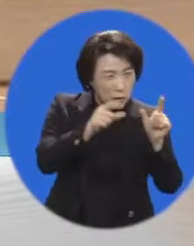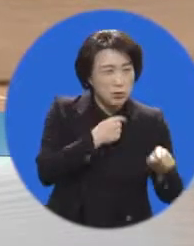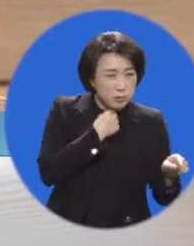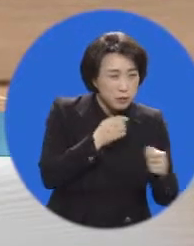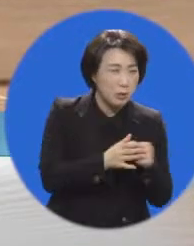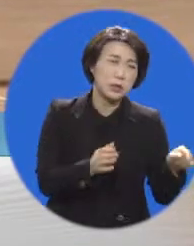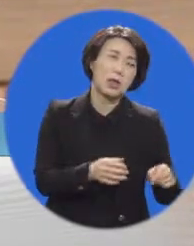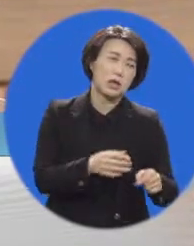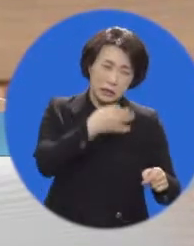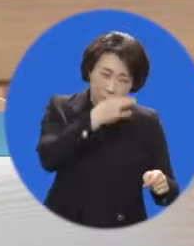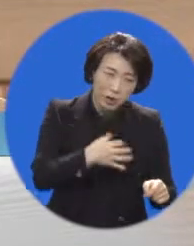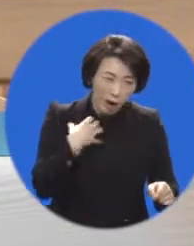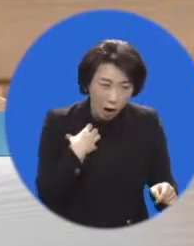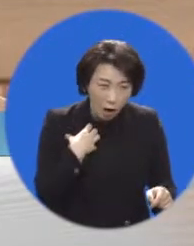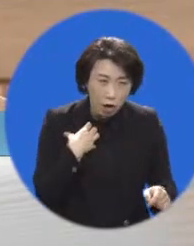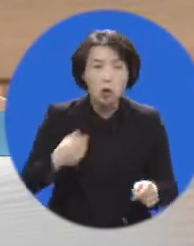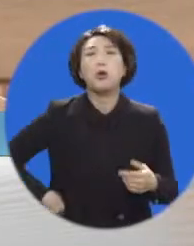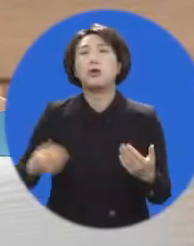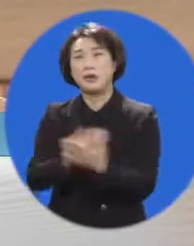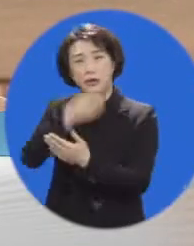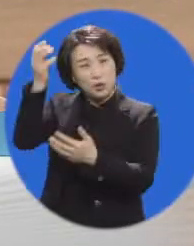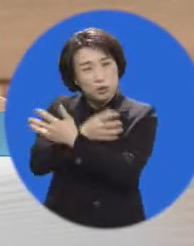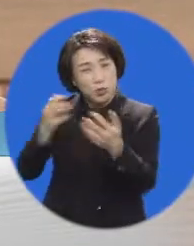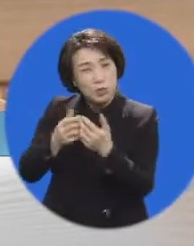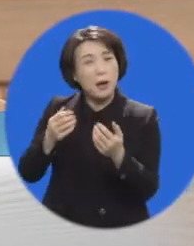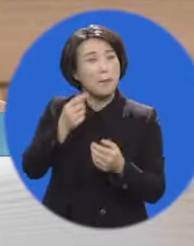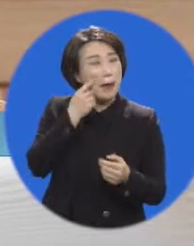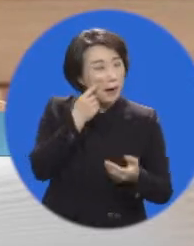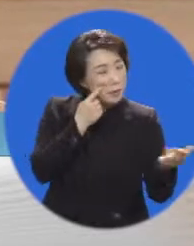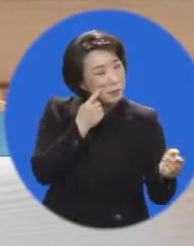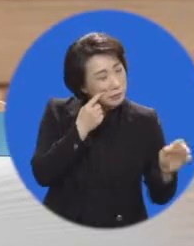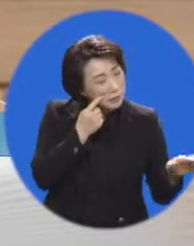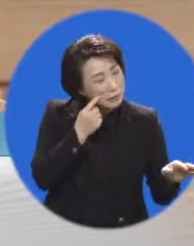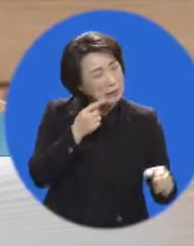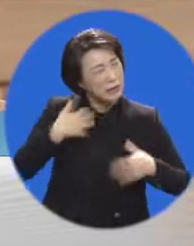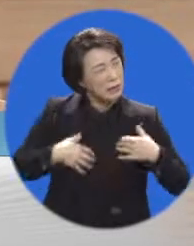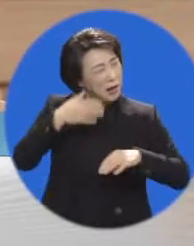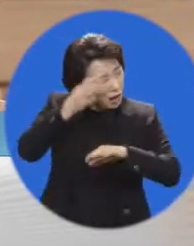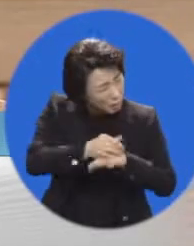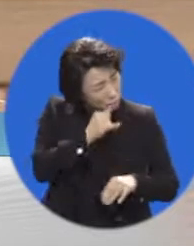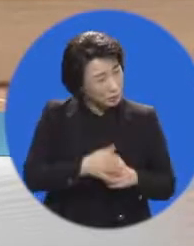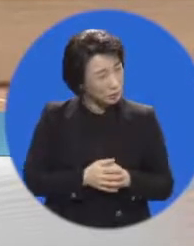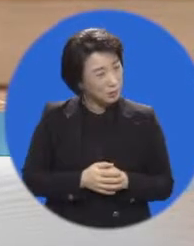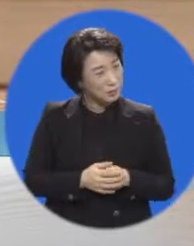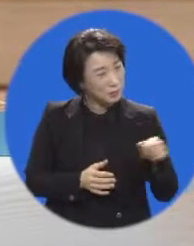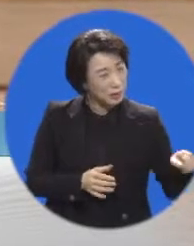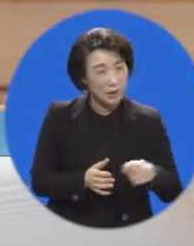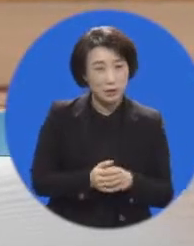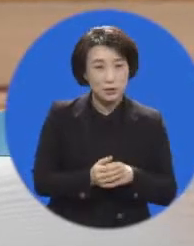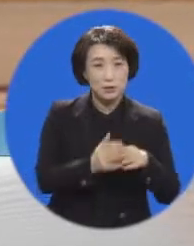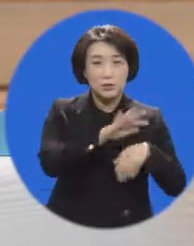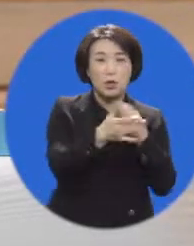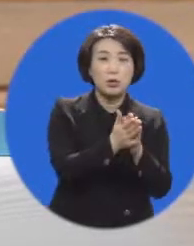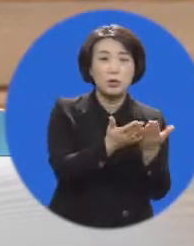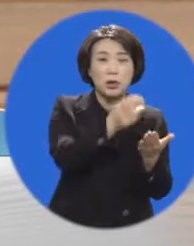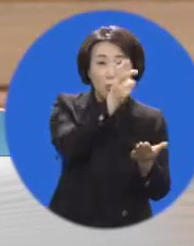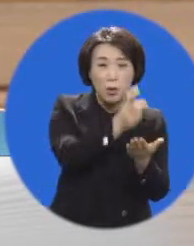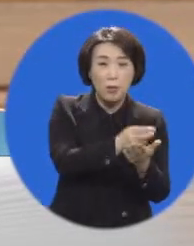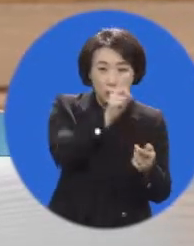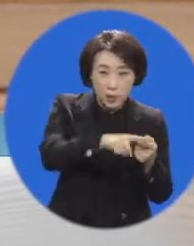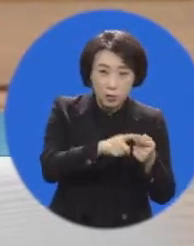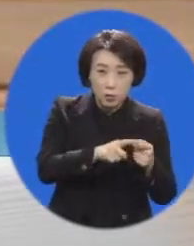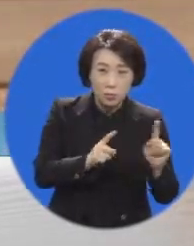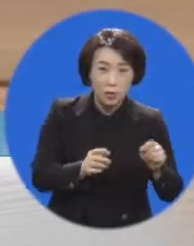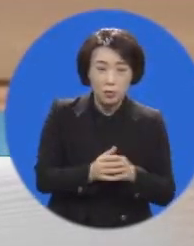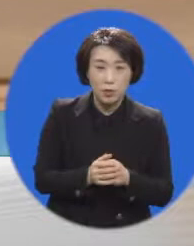쉬워. 기쁘고 감사해. 그러니까 지가 율법적으로 성령 역사 없이